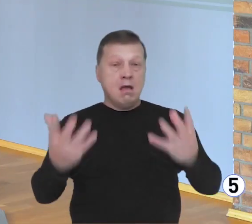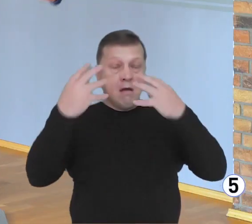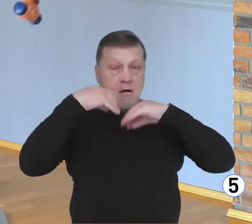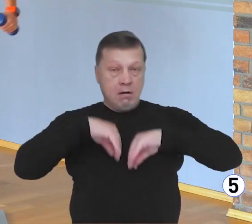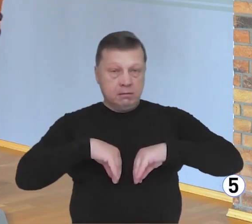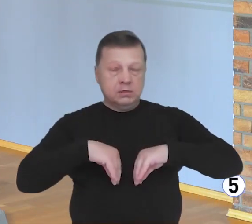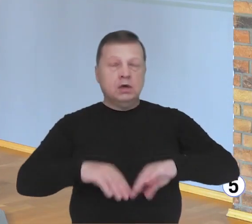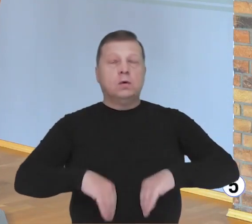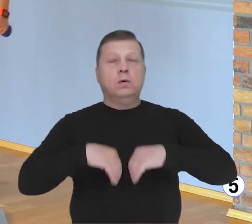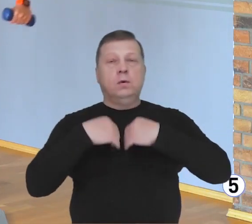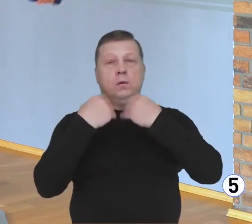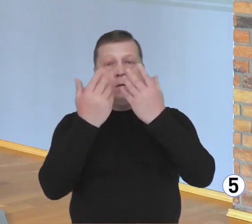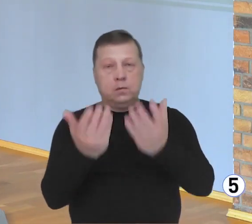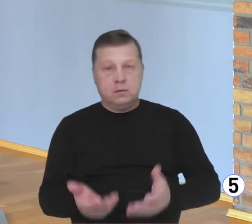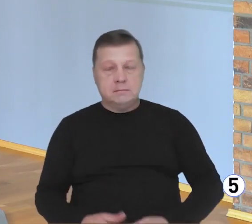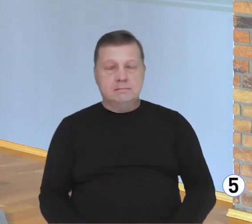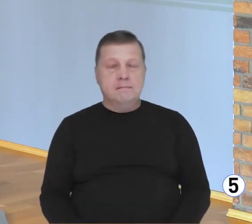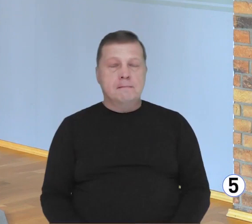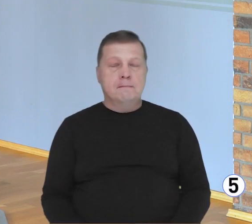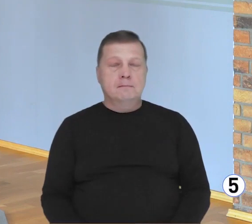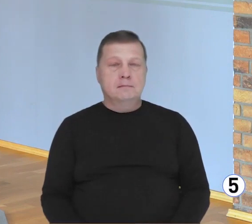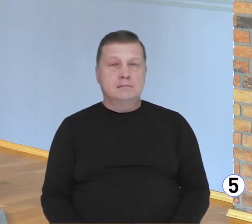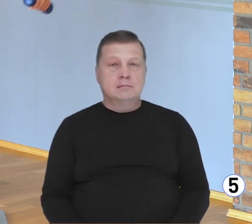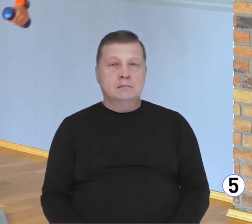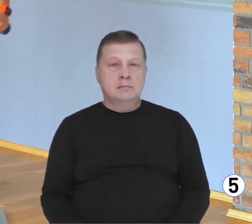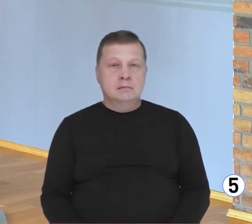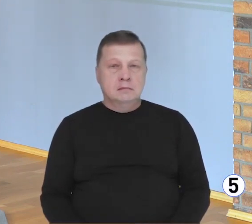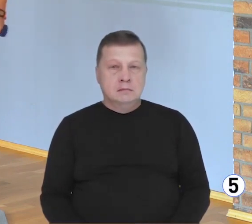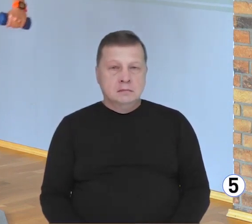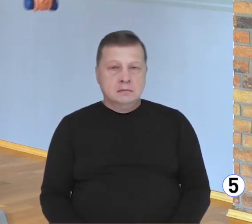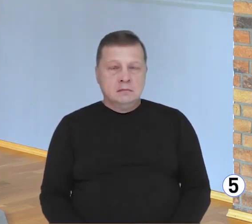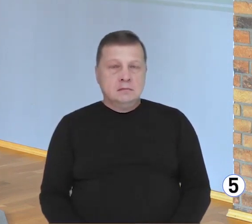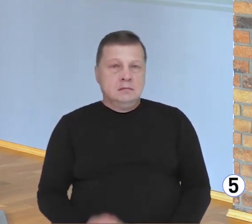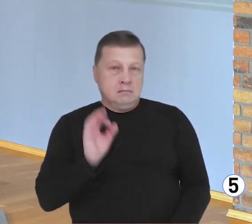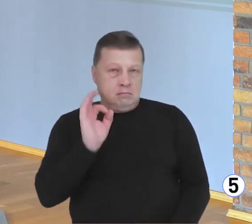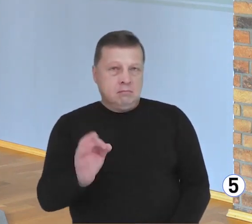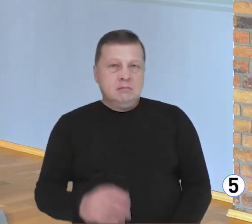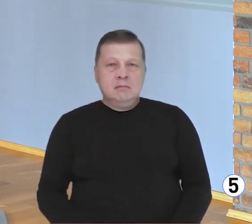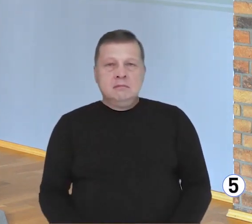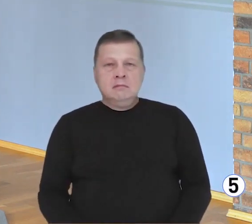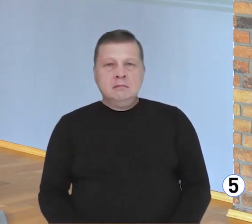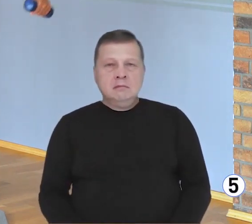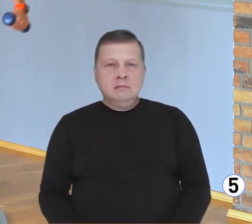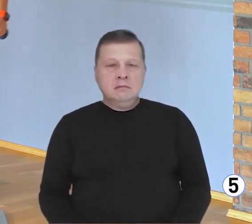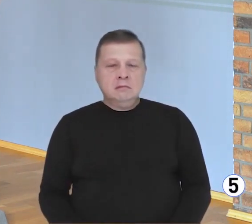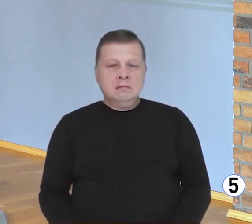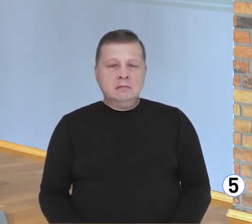Nabierasz powietrze i powoli wydech. Wdech i wydech. Dobrze.